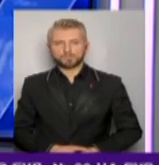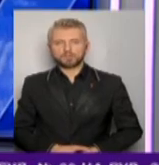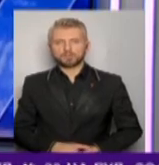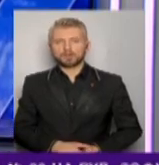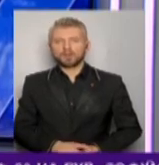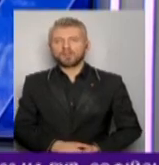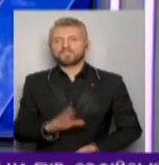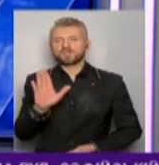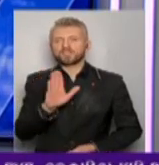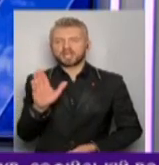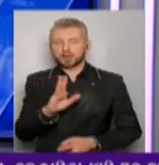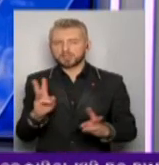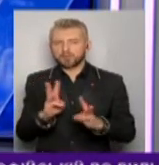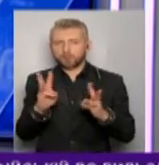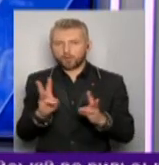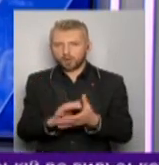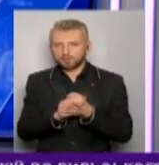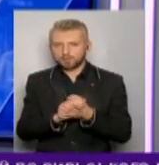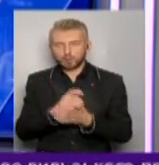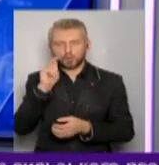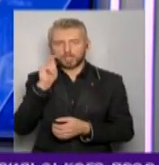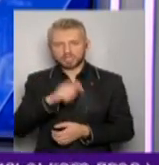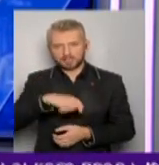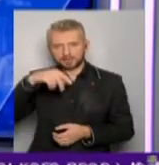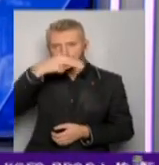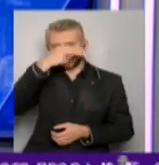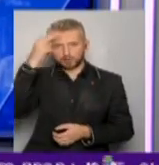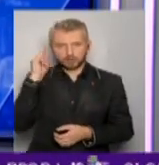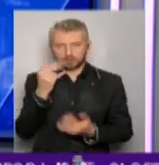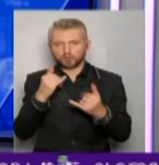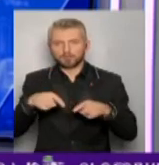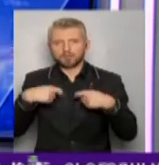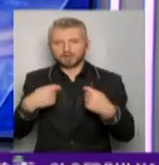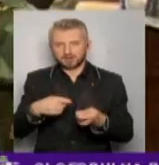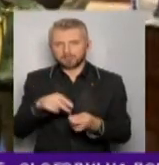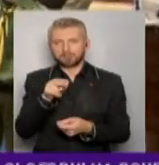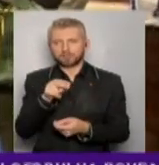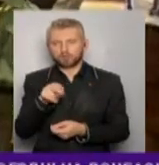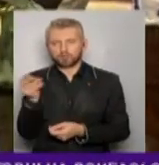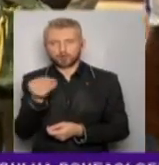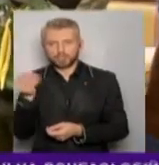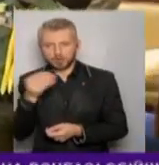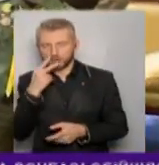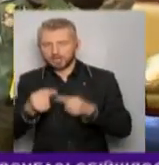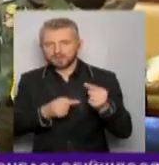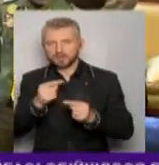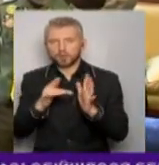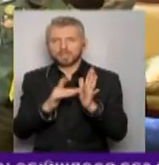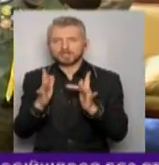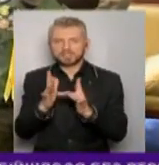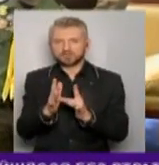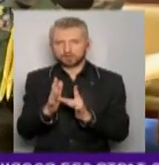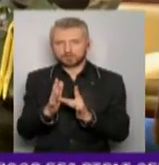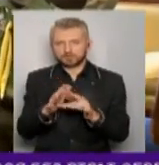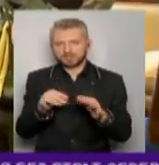Вифлеємський вогонь миру українські пластуни сьогодні передали президентові Петру Порошенку. Традиційно символ Різдва скаути з Відня та Кракова